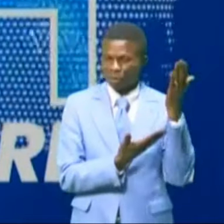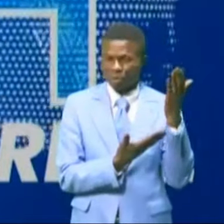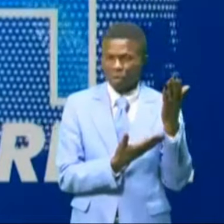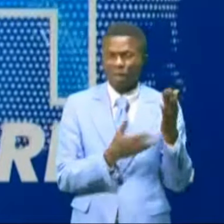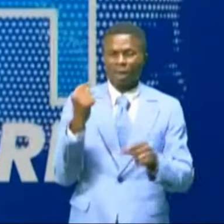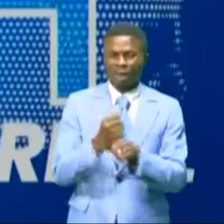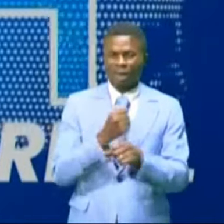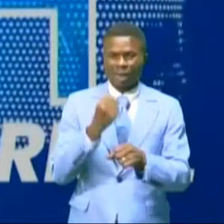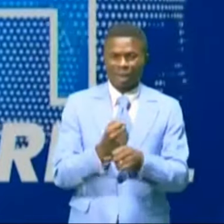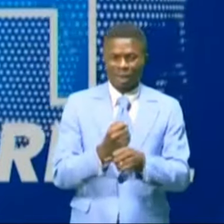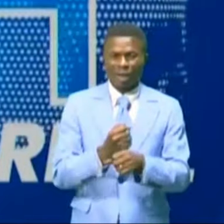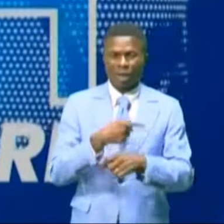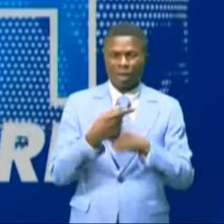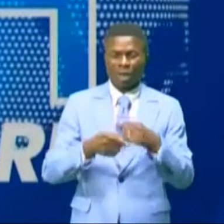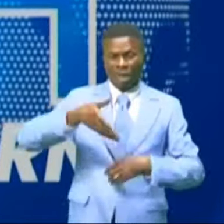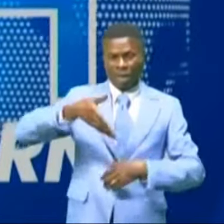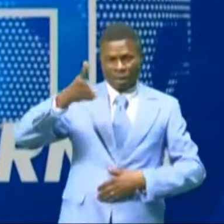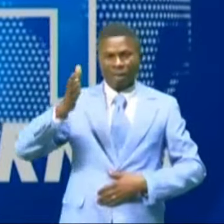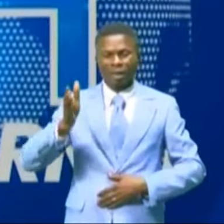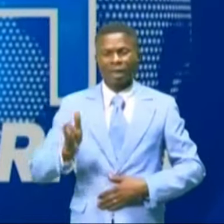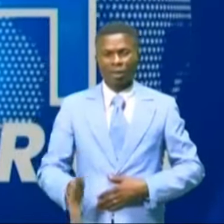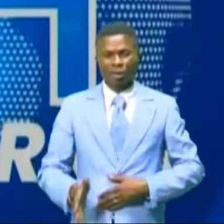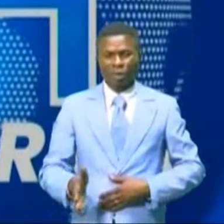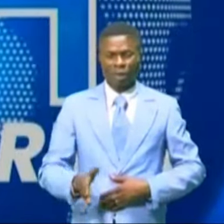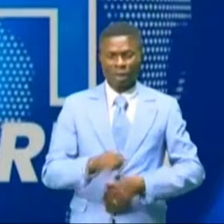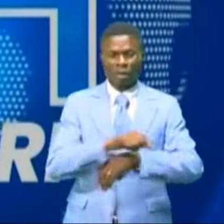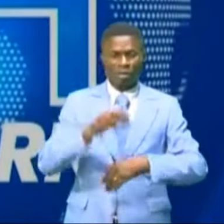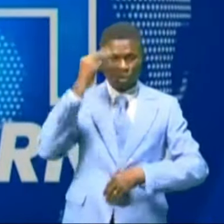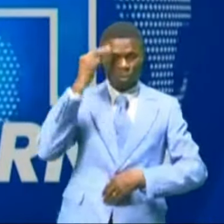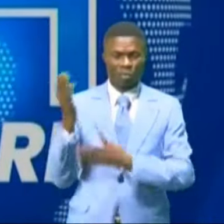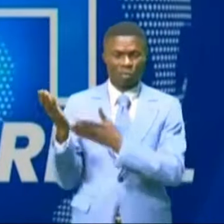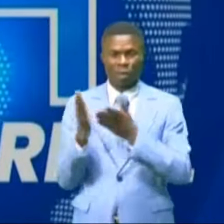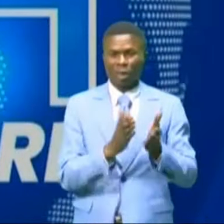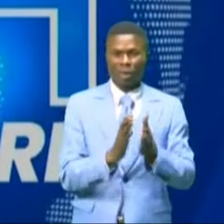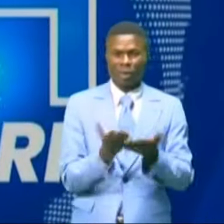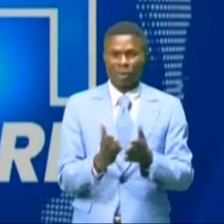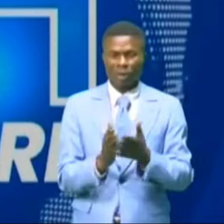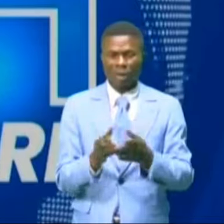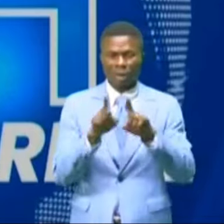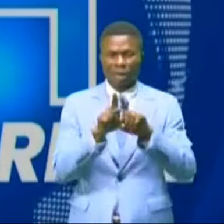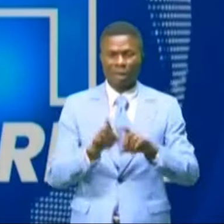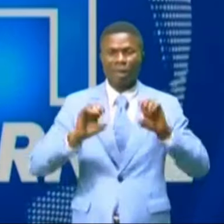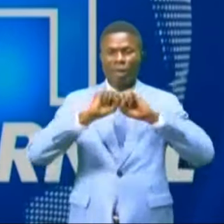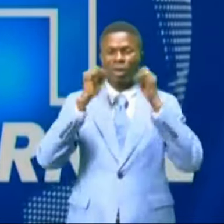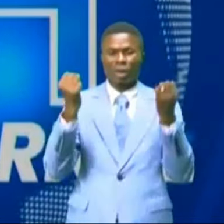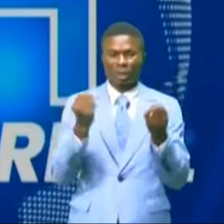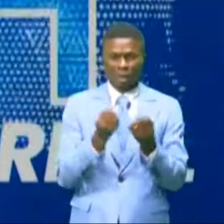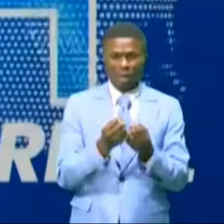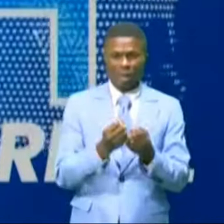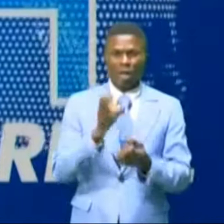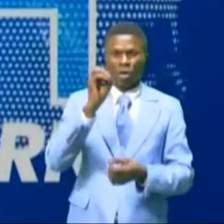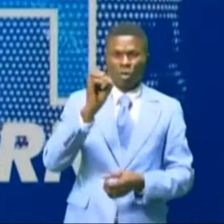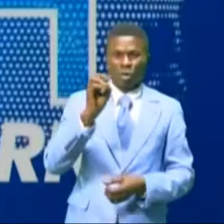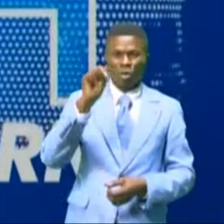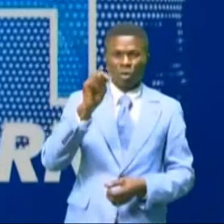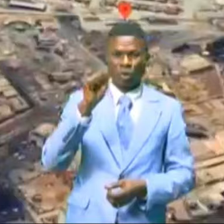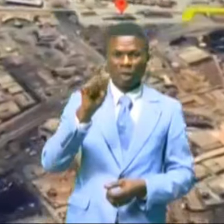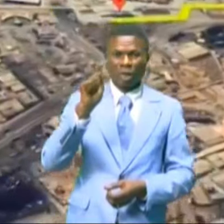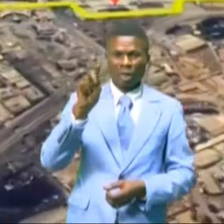de travail a eu lieu entre les experts du ministère du portefeuille et de la société Onatra. Angèle